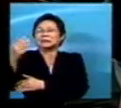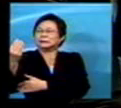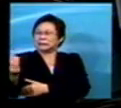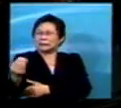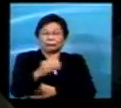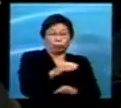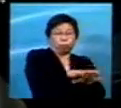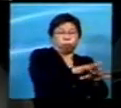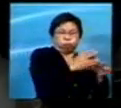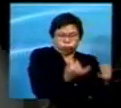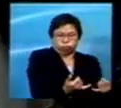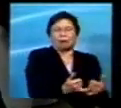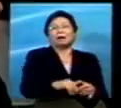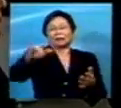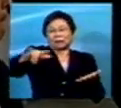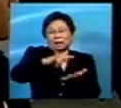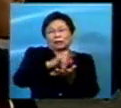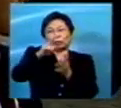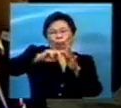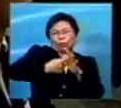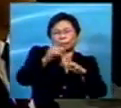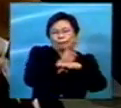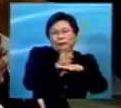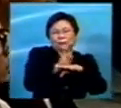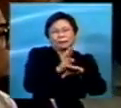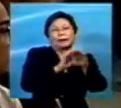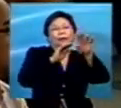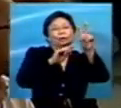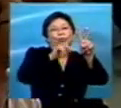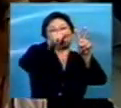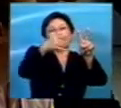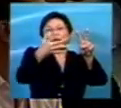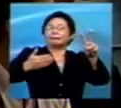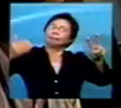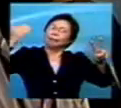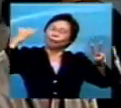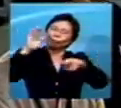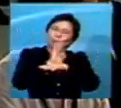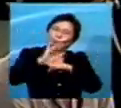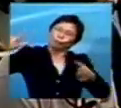LCCT sebelum ini. KLIA 2 memulakan operasi komersial pada 2 Mei lalu.